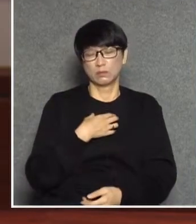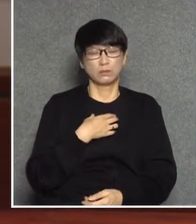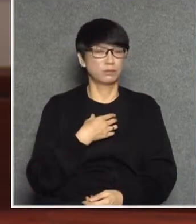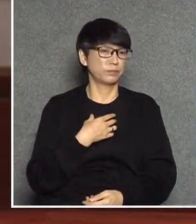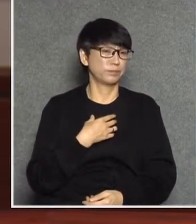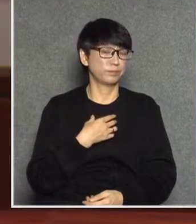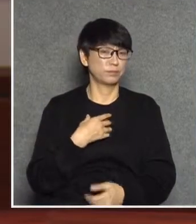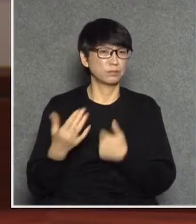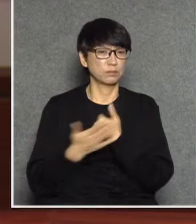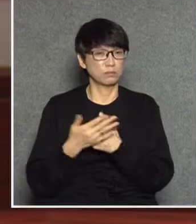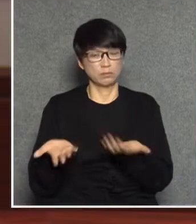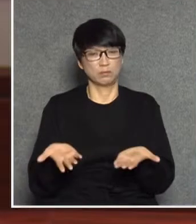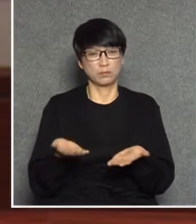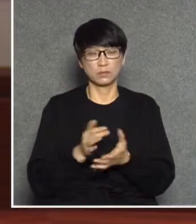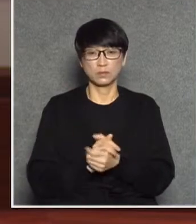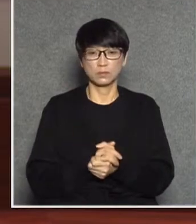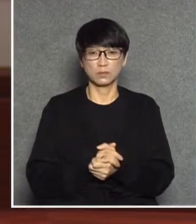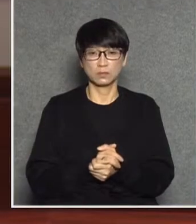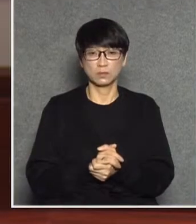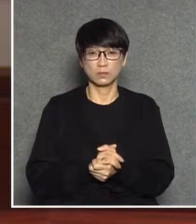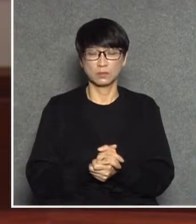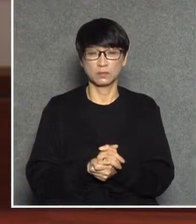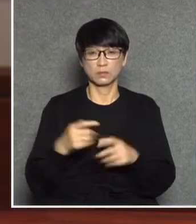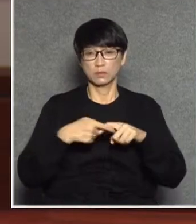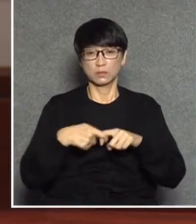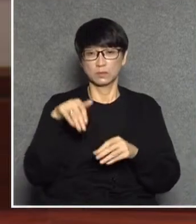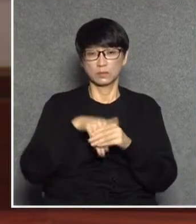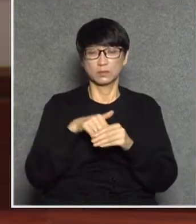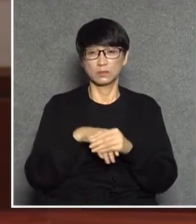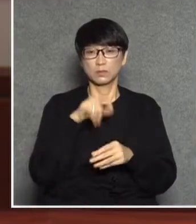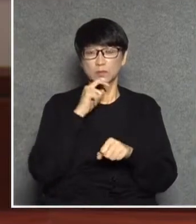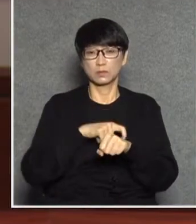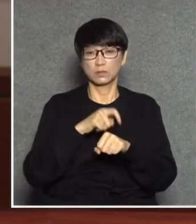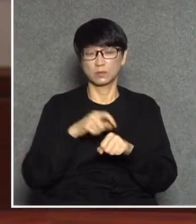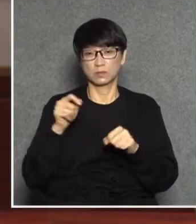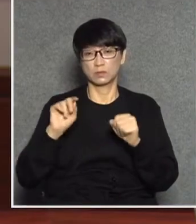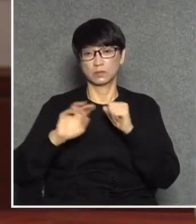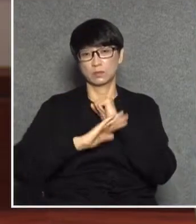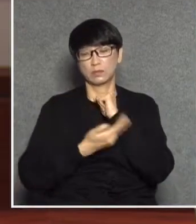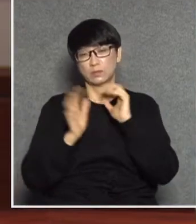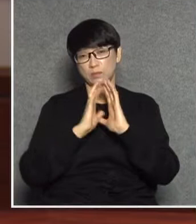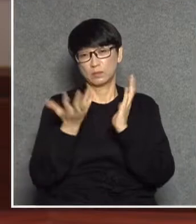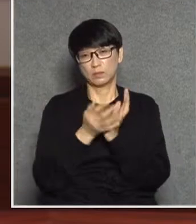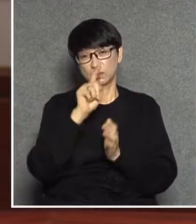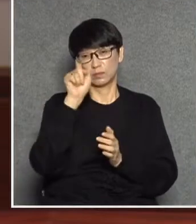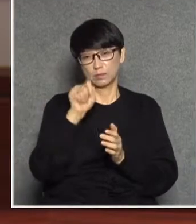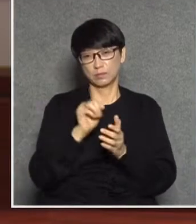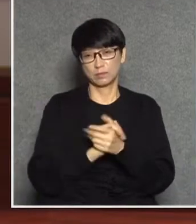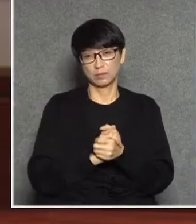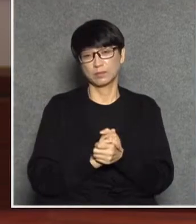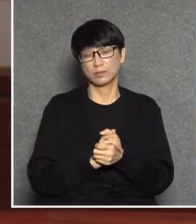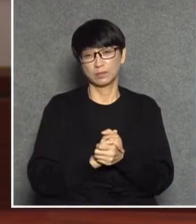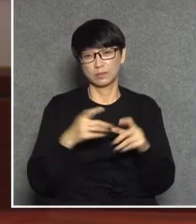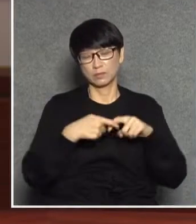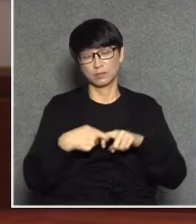質嘅幫助嘅。所以講到圍標依個問題咧，其實有陣時唔係法團出現問題，而係。圍標公